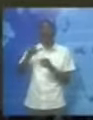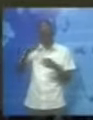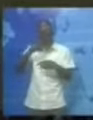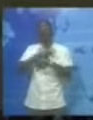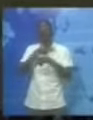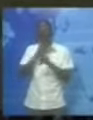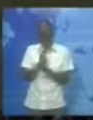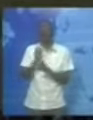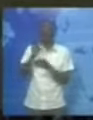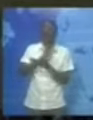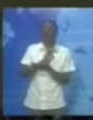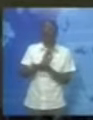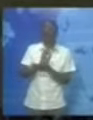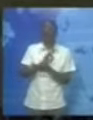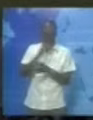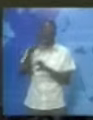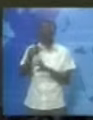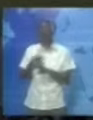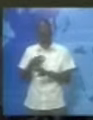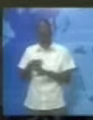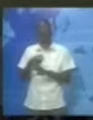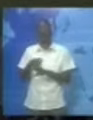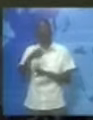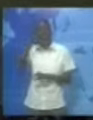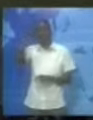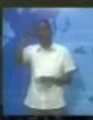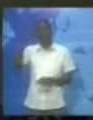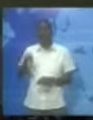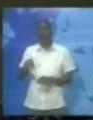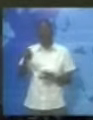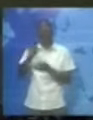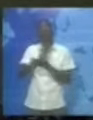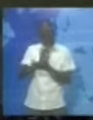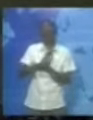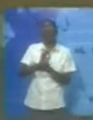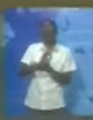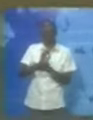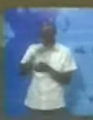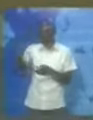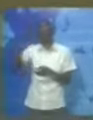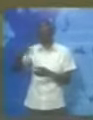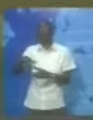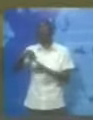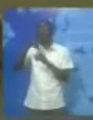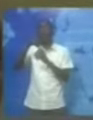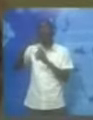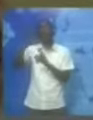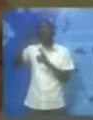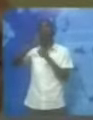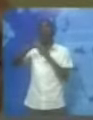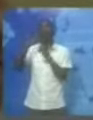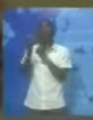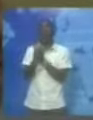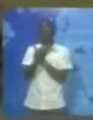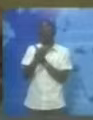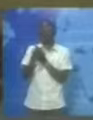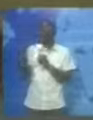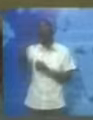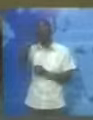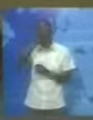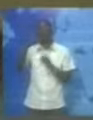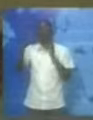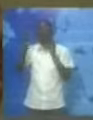production cinématographique difficile. Parce que le cinéma est un élément essentiel de la culture africaine, le